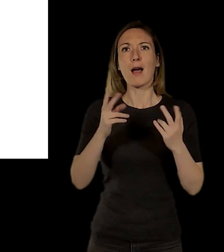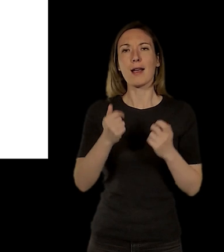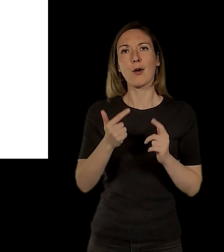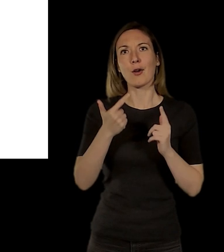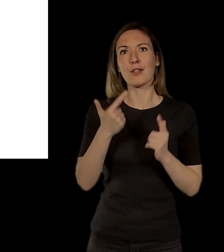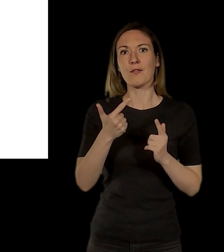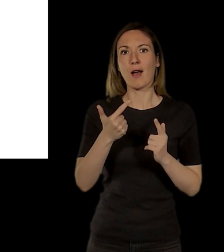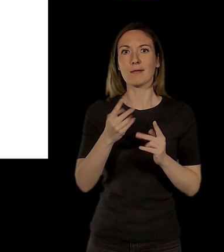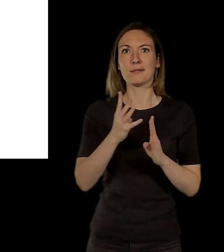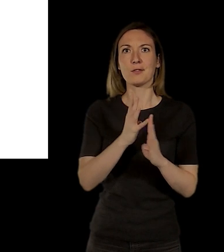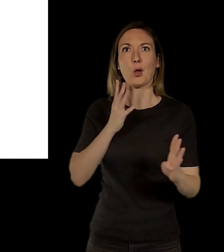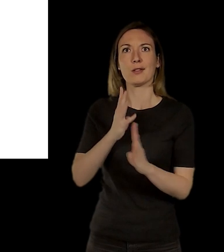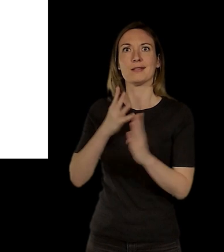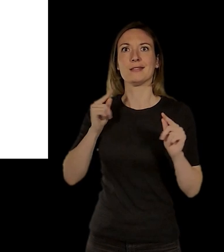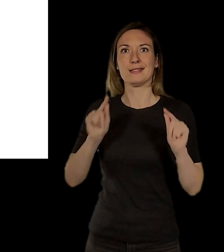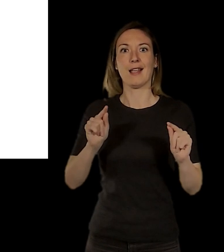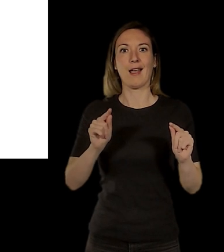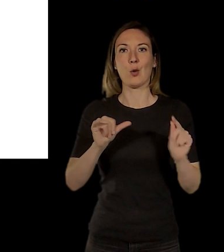a tento mezoprostor,